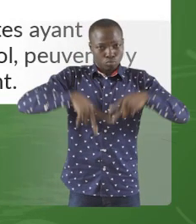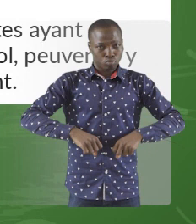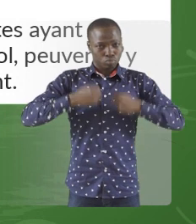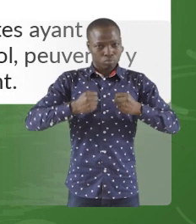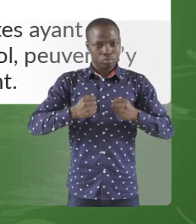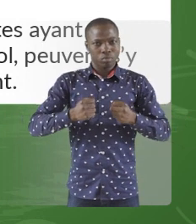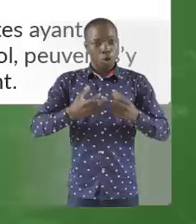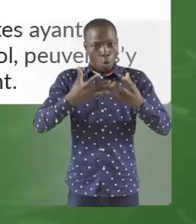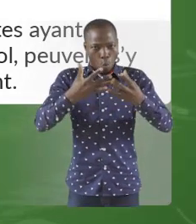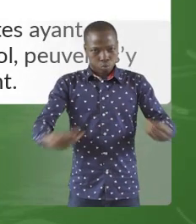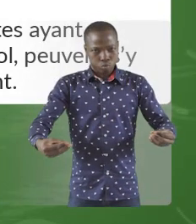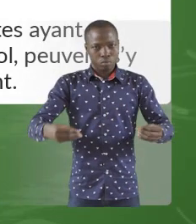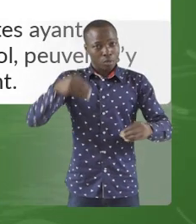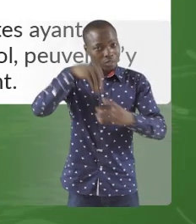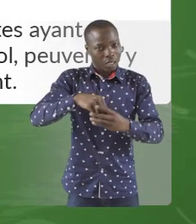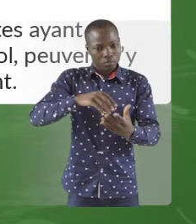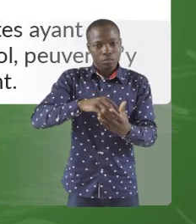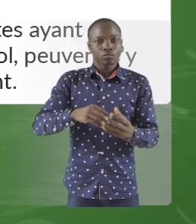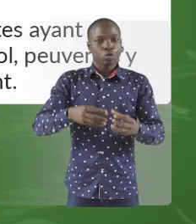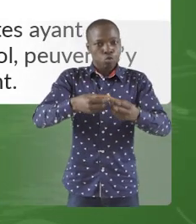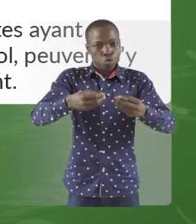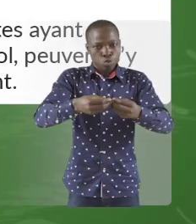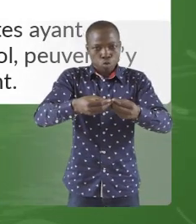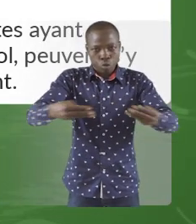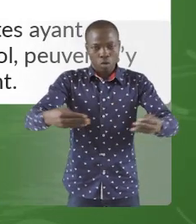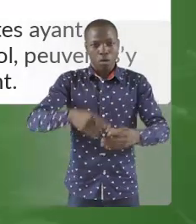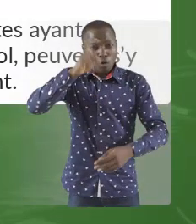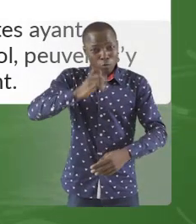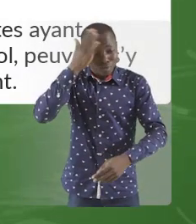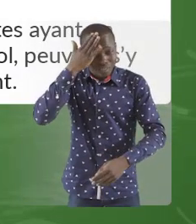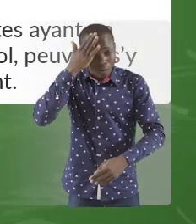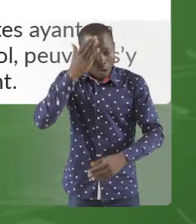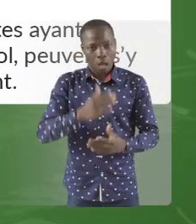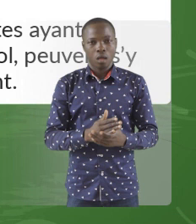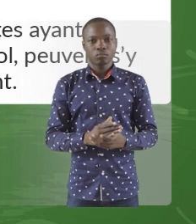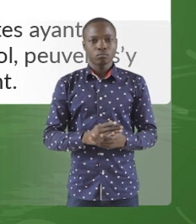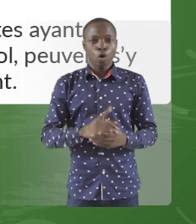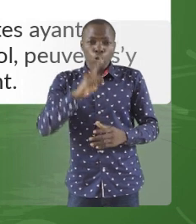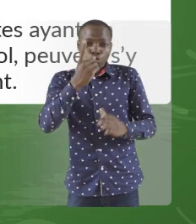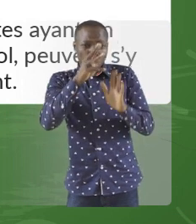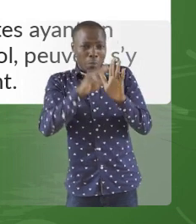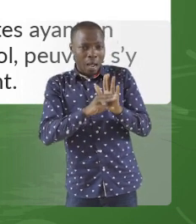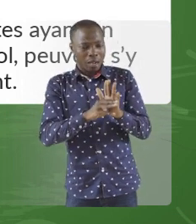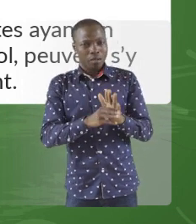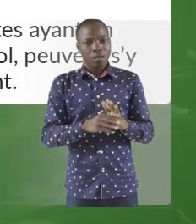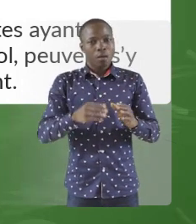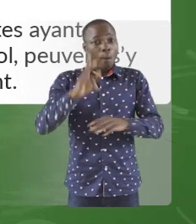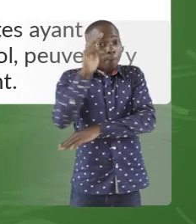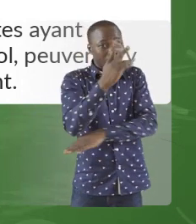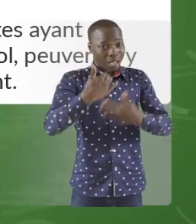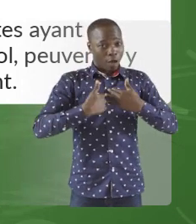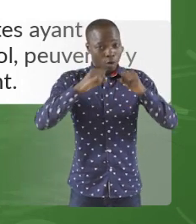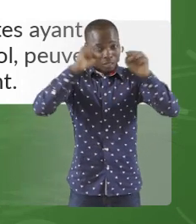dans la solution du sol. Il faut savoir que seules les plantes ayant un système